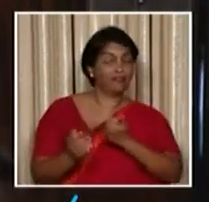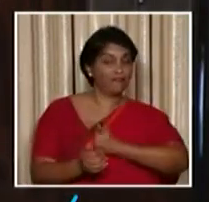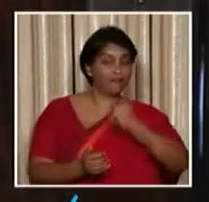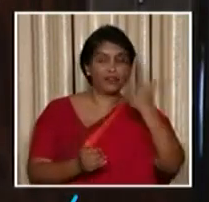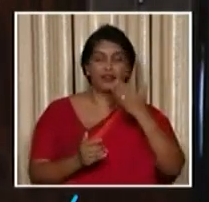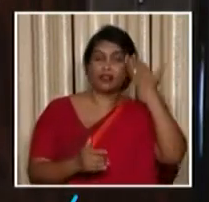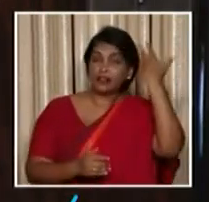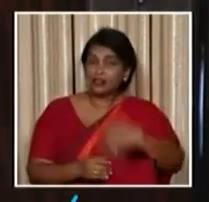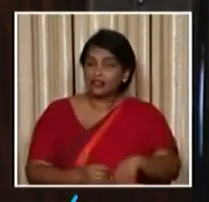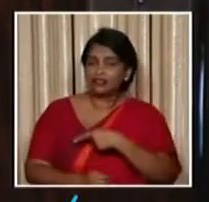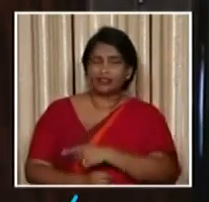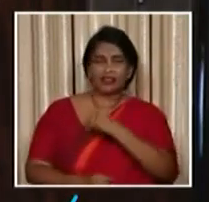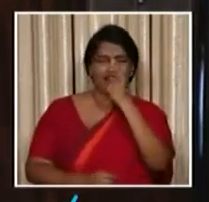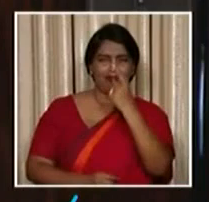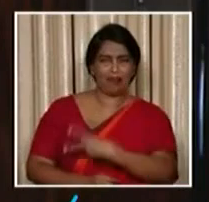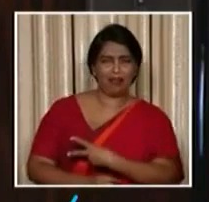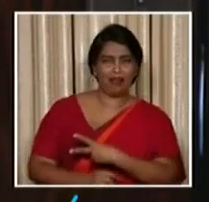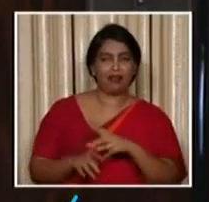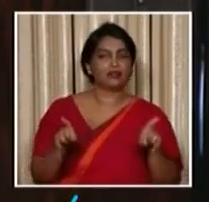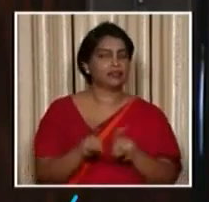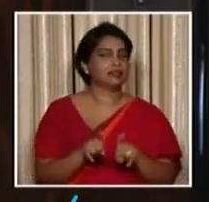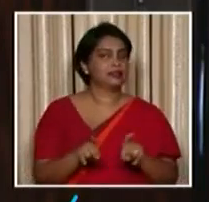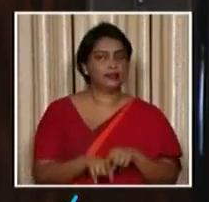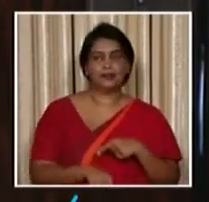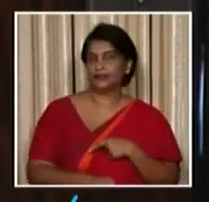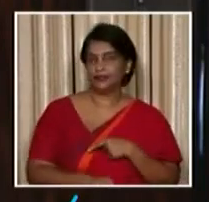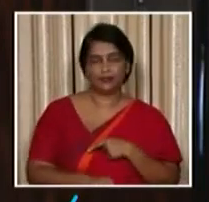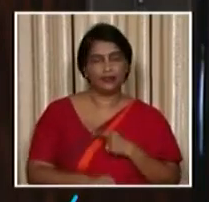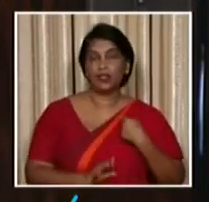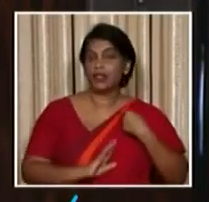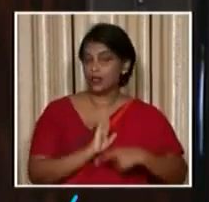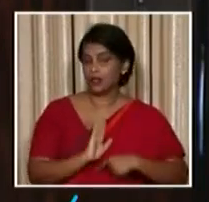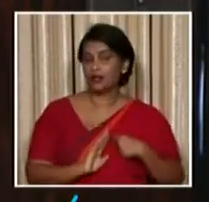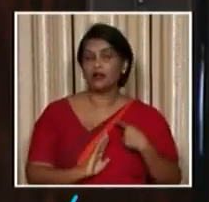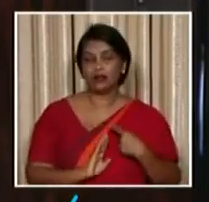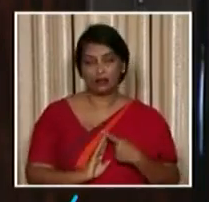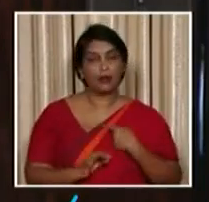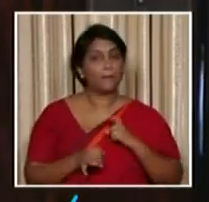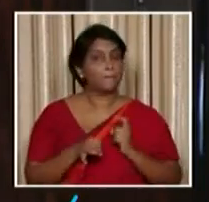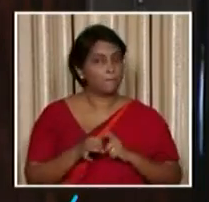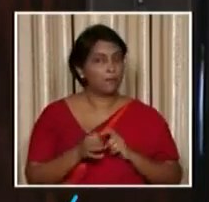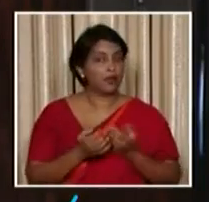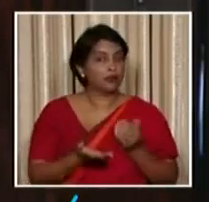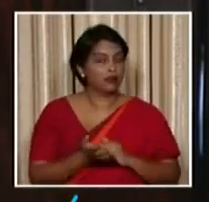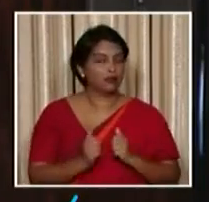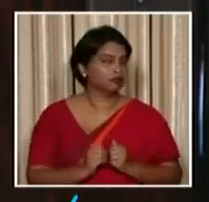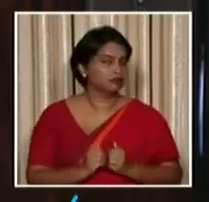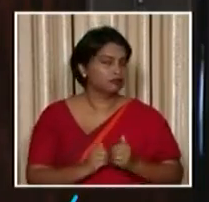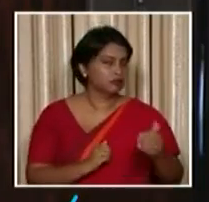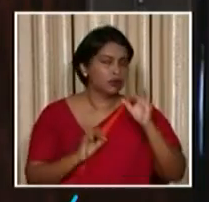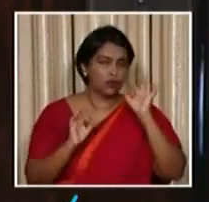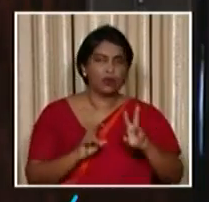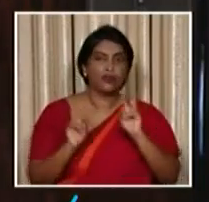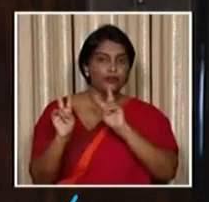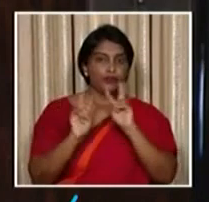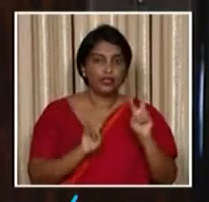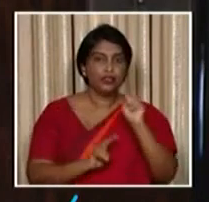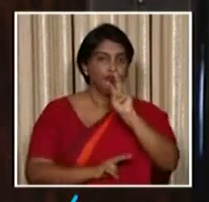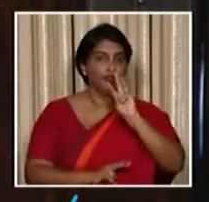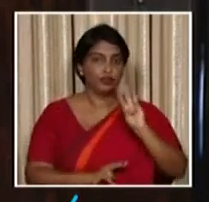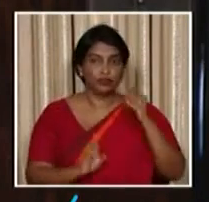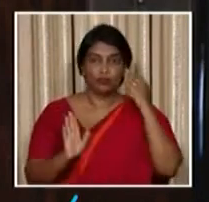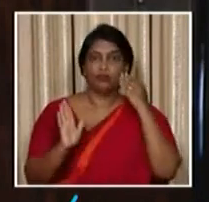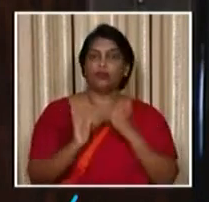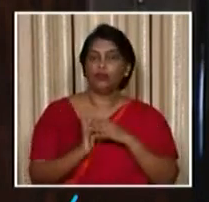වෙලා මලගෙදර දෙවෙනි දඬ වැටෙනා වගේ වැඩක්. ඒ නිසා අපේ රටේ මේ ප්‍රශ්නේ නැවත මතුනවන පරිදි 22 23